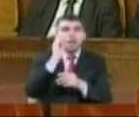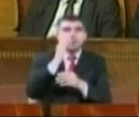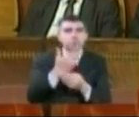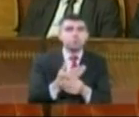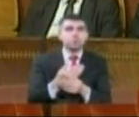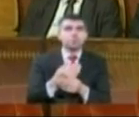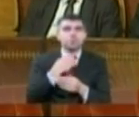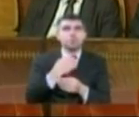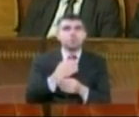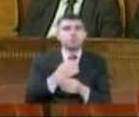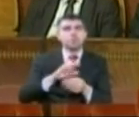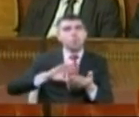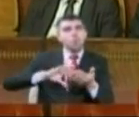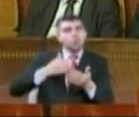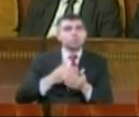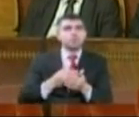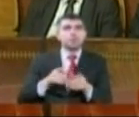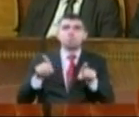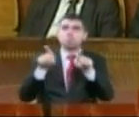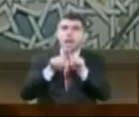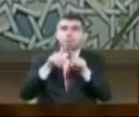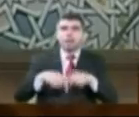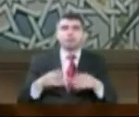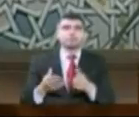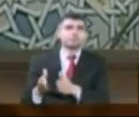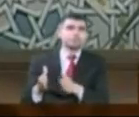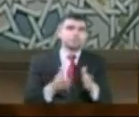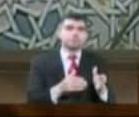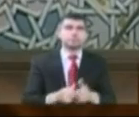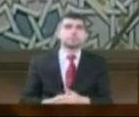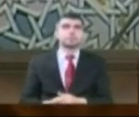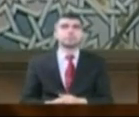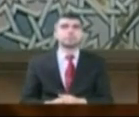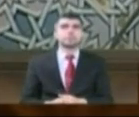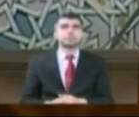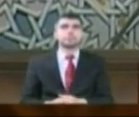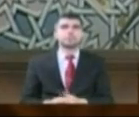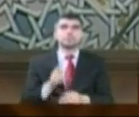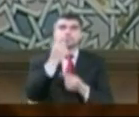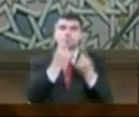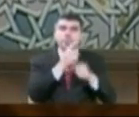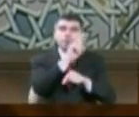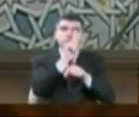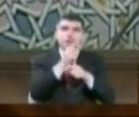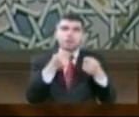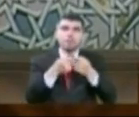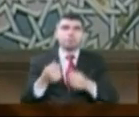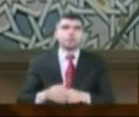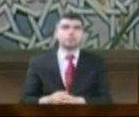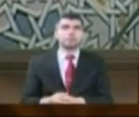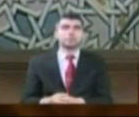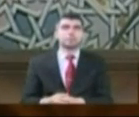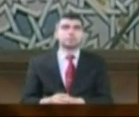للاستعمال المعني أو الحرفي. شكرا سيد وزير. شكرا سيد نائب. هل هناك من تعقيبات إضافية في